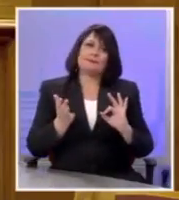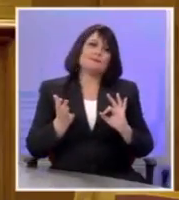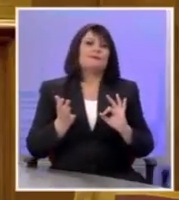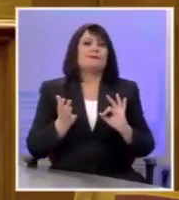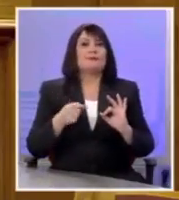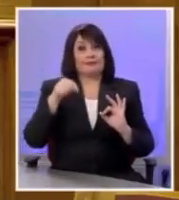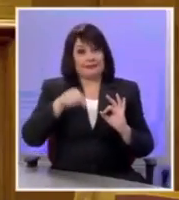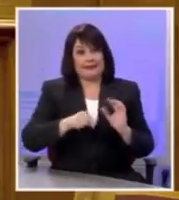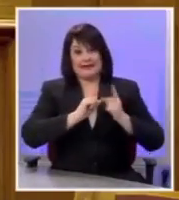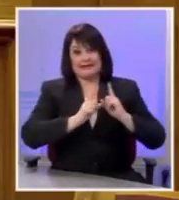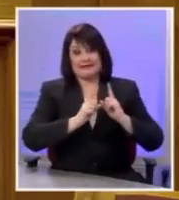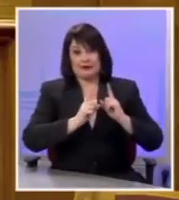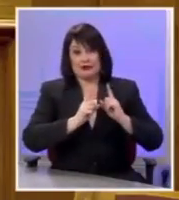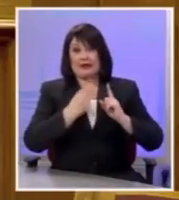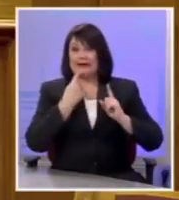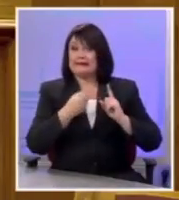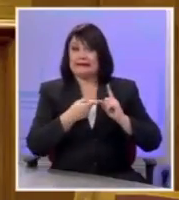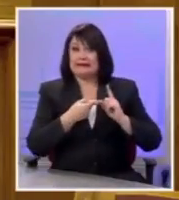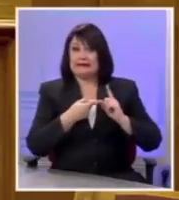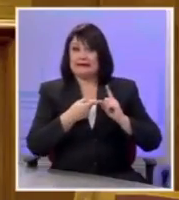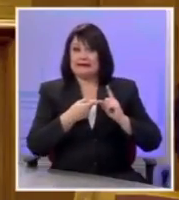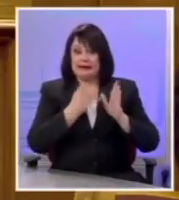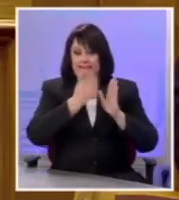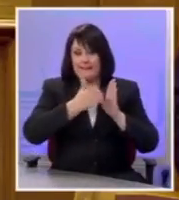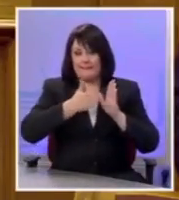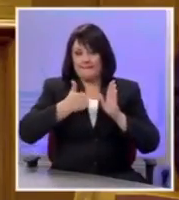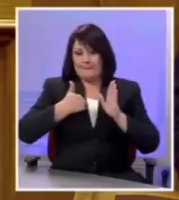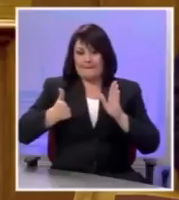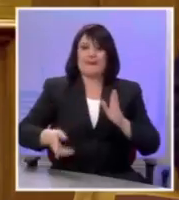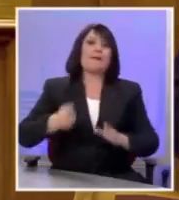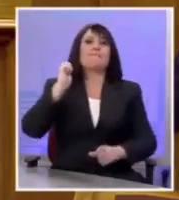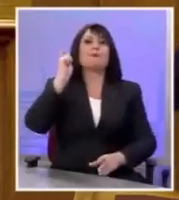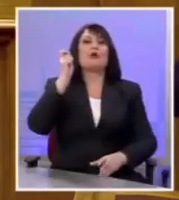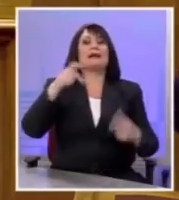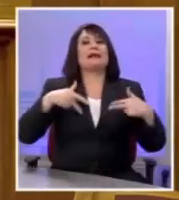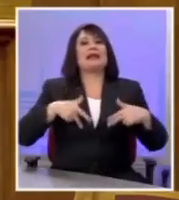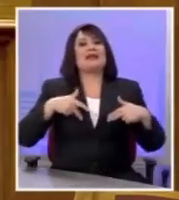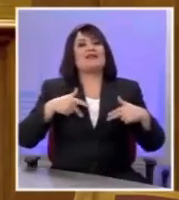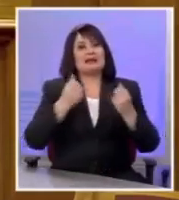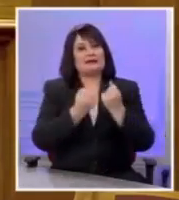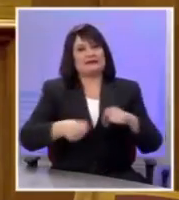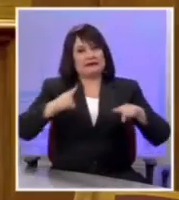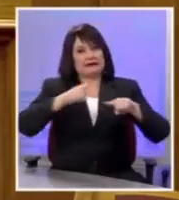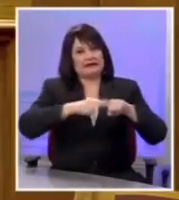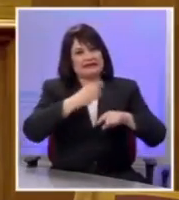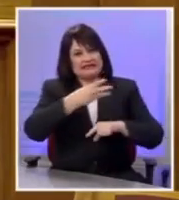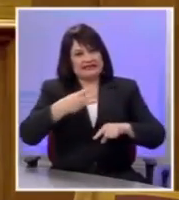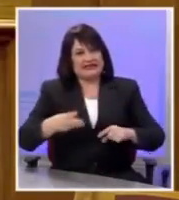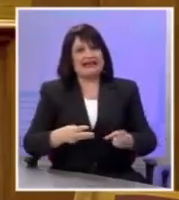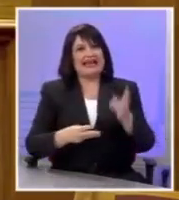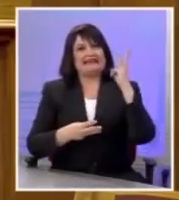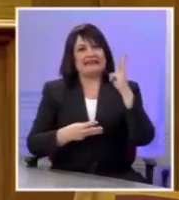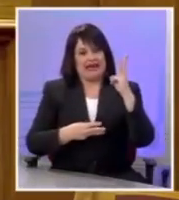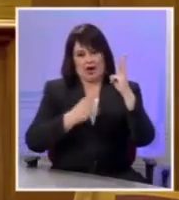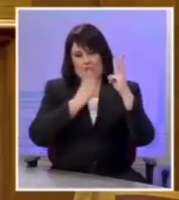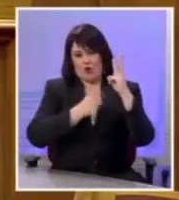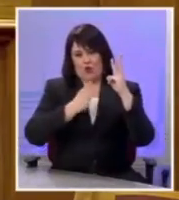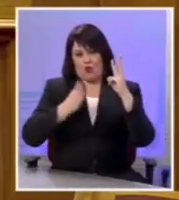αυτή τη συμφωνία ότι θα χωρίσουμε την πολιτική της κυβέρνησης ΑΝΕΛ ΣΥΡΙΖΑ σε τρία κομμάτια.